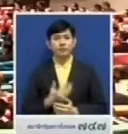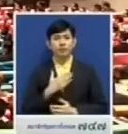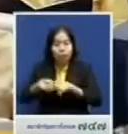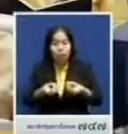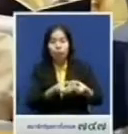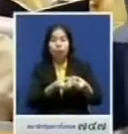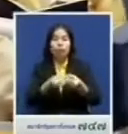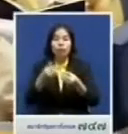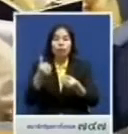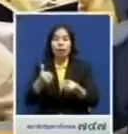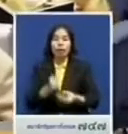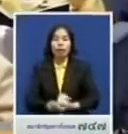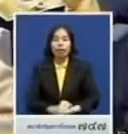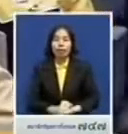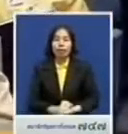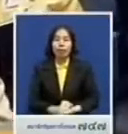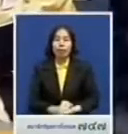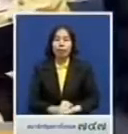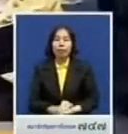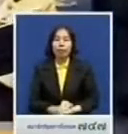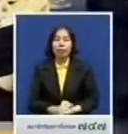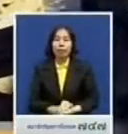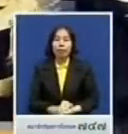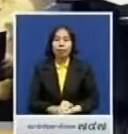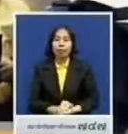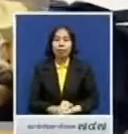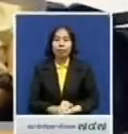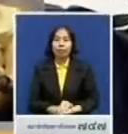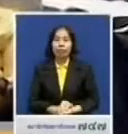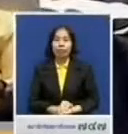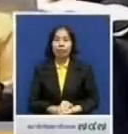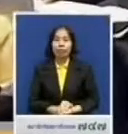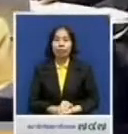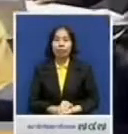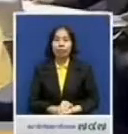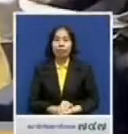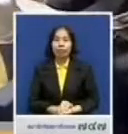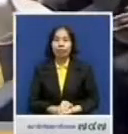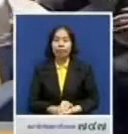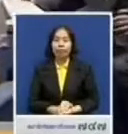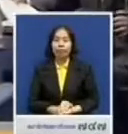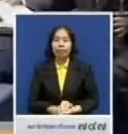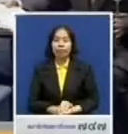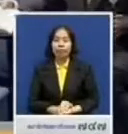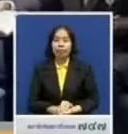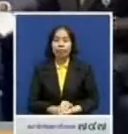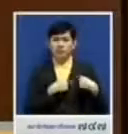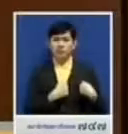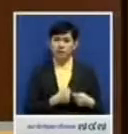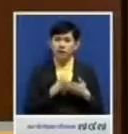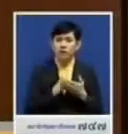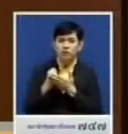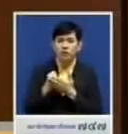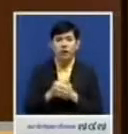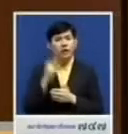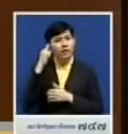ชาชนฟังถูกไหมครับเพราะฉะนั้นเนี่ยสิ่งเหล่านี้ผมคิดว่าท่านนายกรัฐมนตรีสามารถพูดได้แล้วถ้าหากว่าจะทำให้มันดูหนักแน่นเนี่ยครับอะ